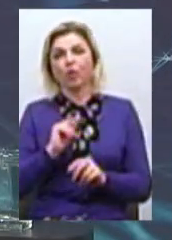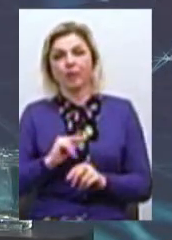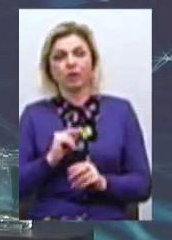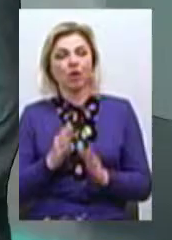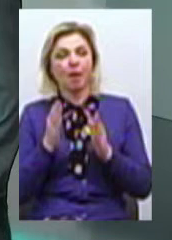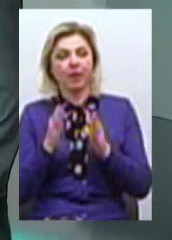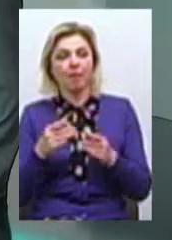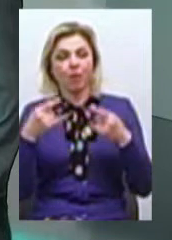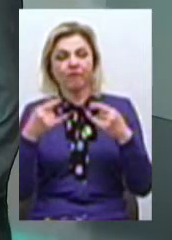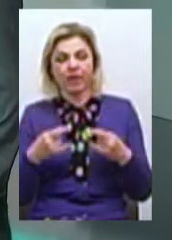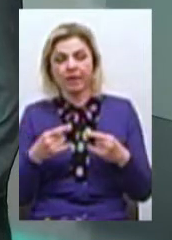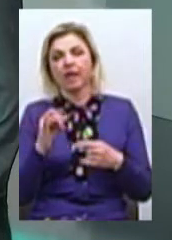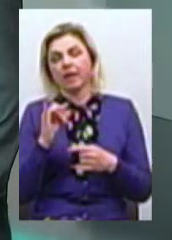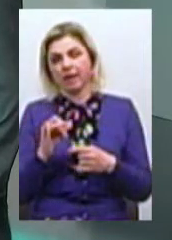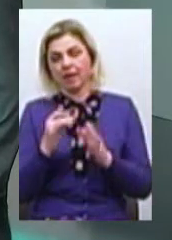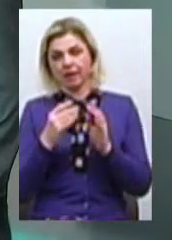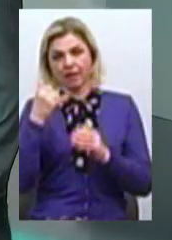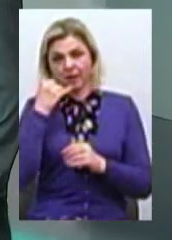Телефон студії